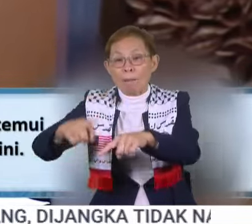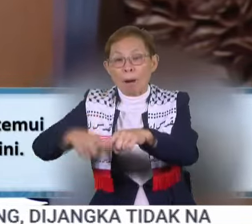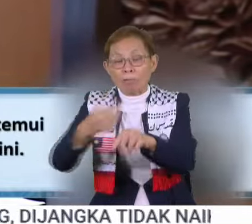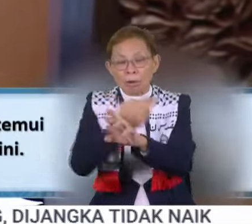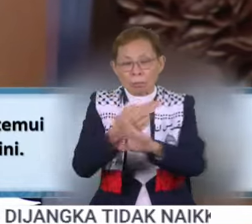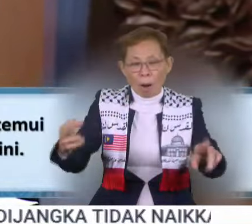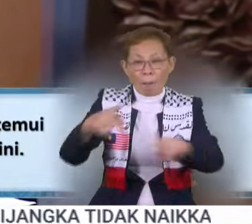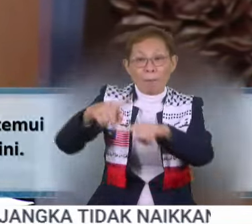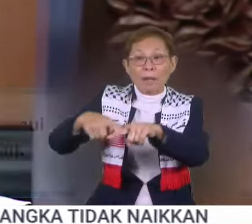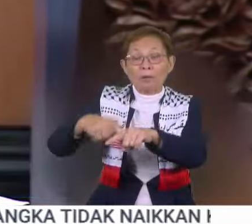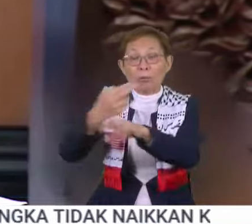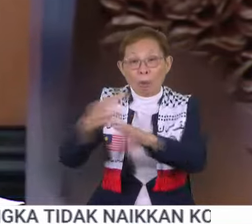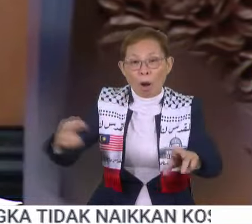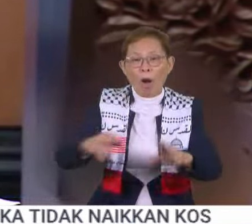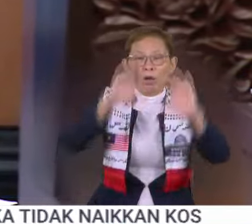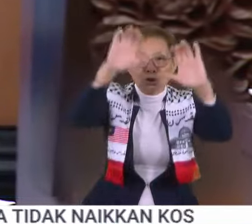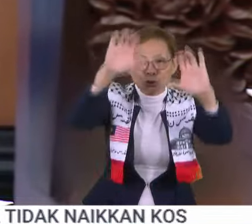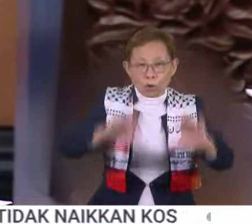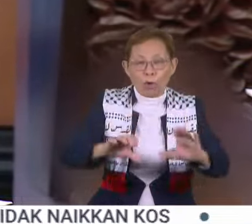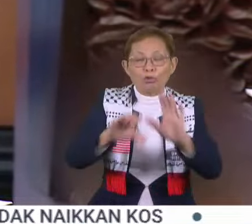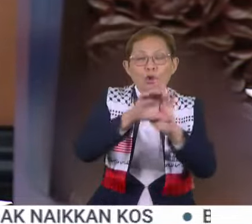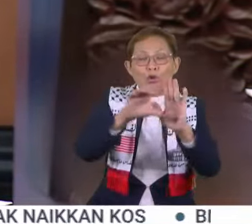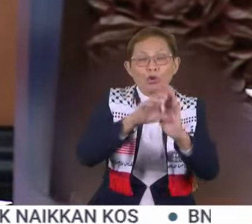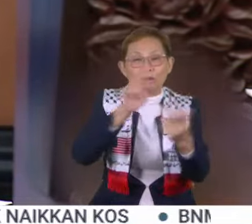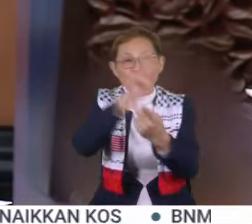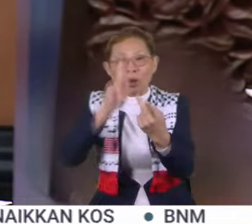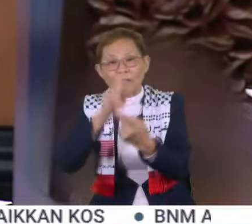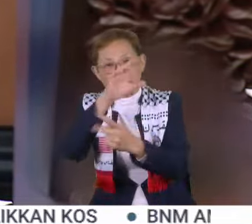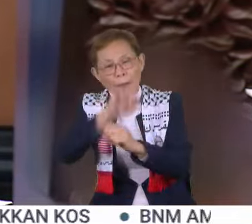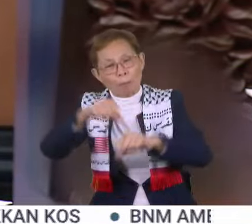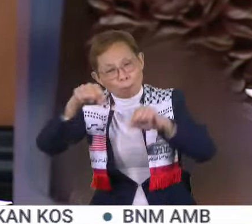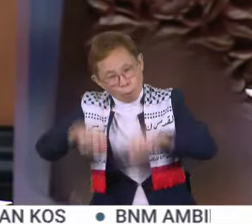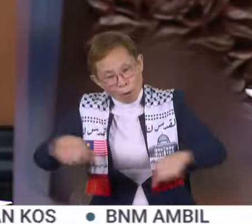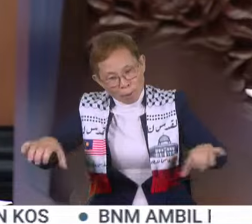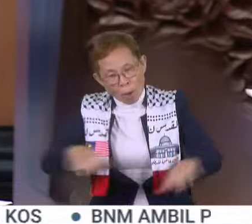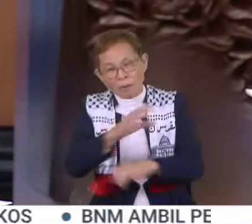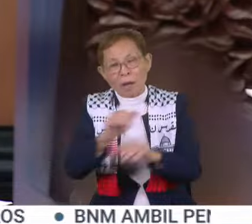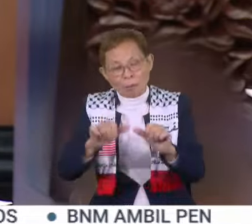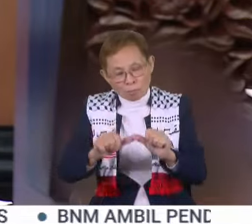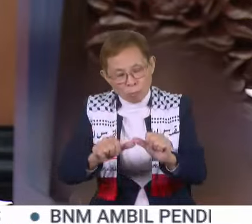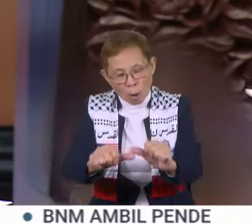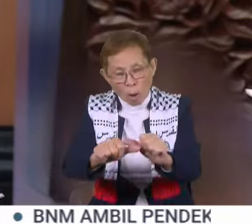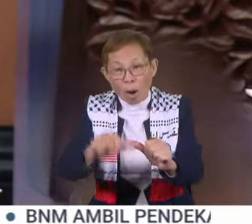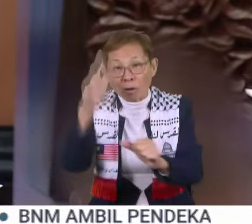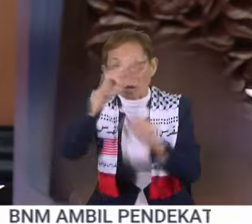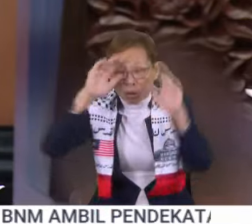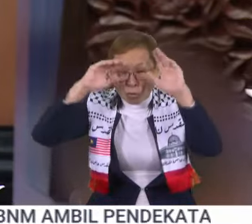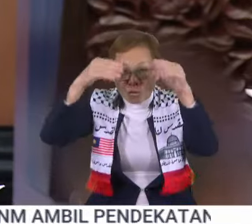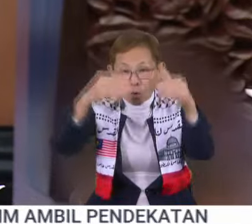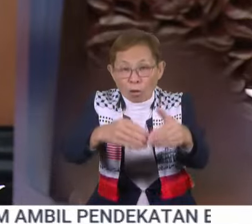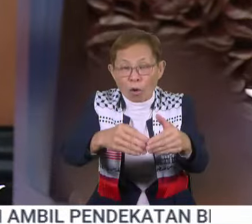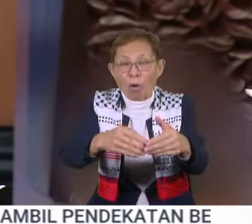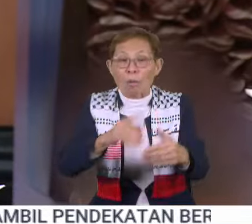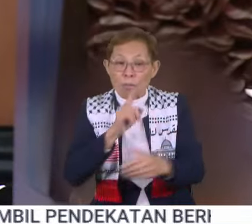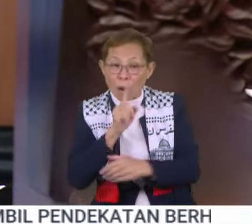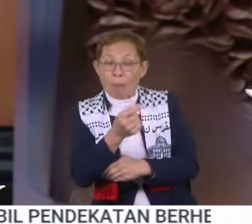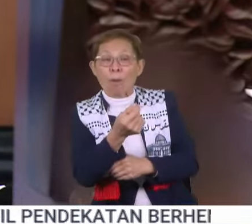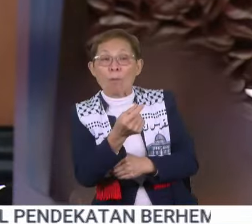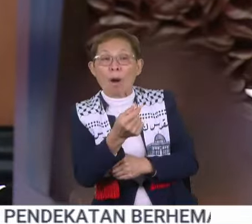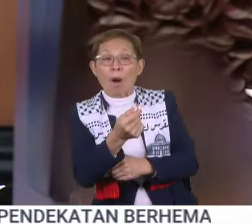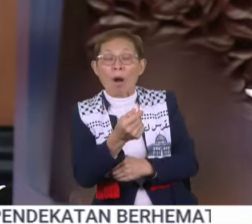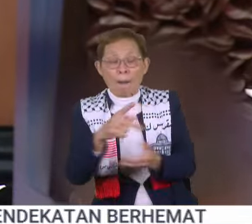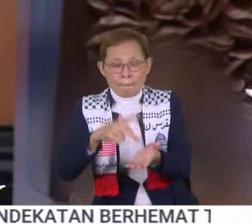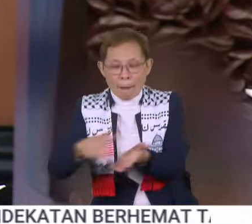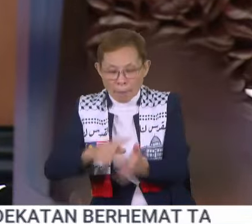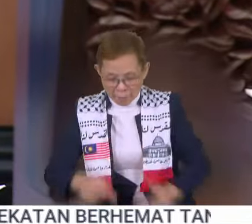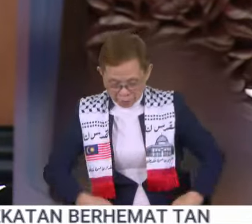berasaskan kepada model yang bersesuaian dan kebolehlaksanaan serta mengekalkan fokus kerajaan dalam memastikan kos Sara